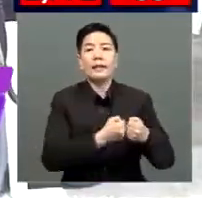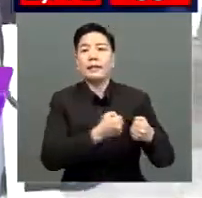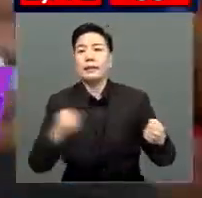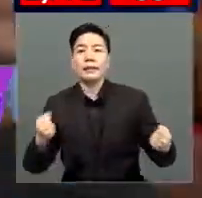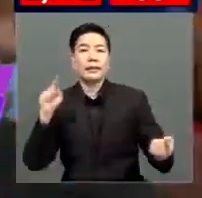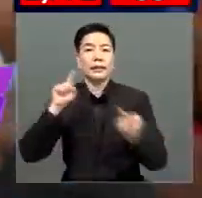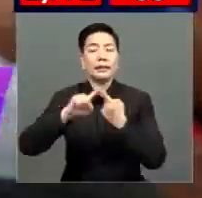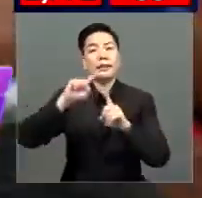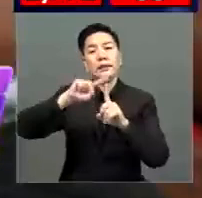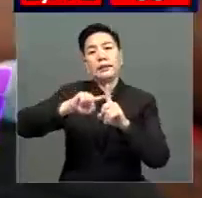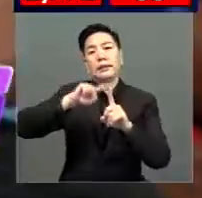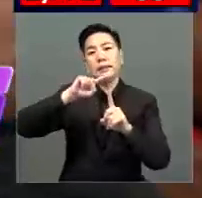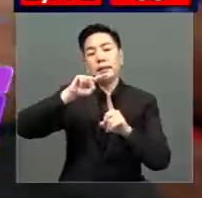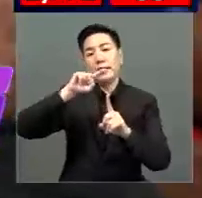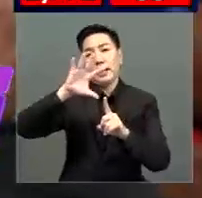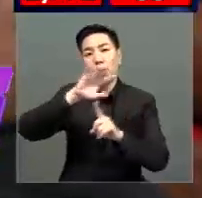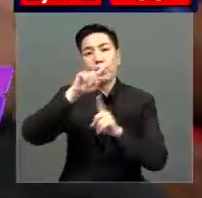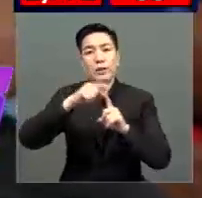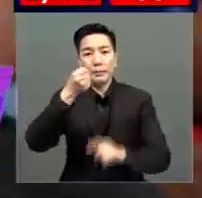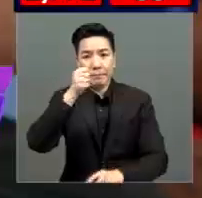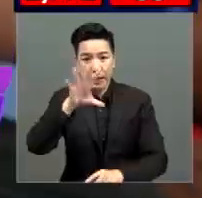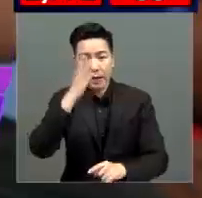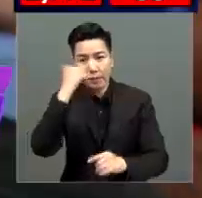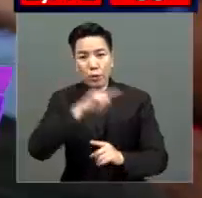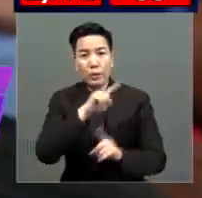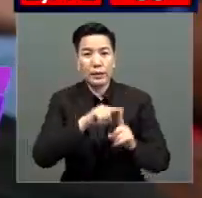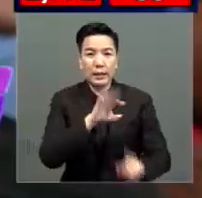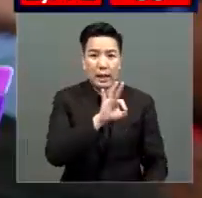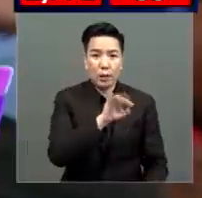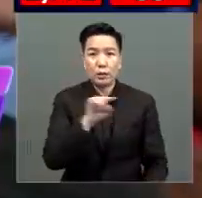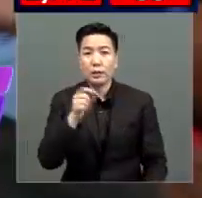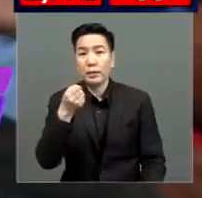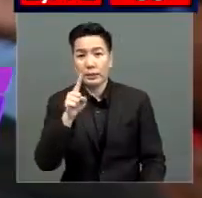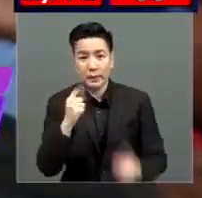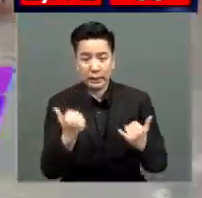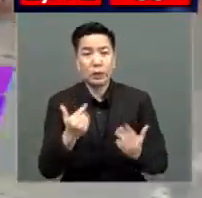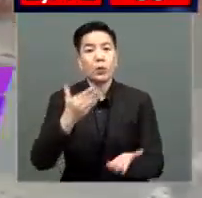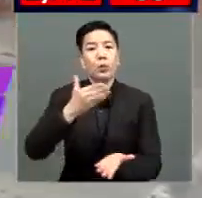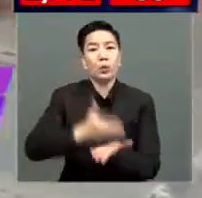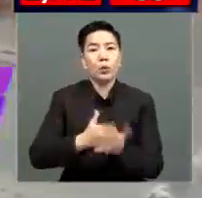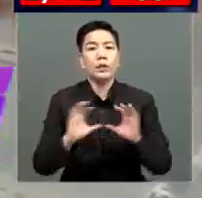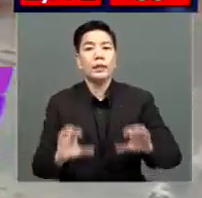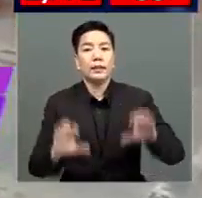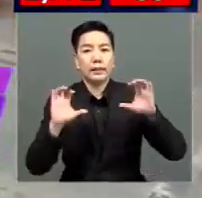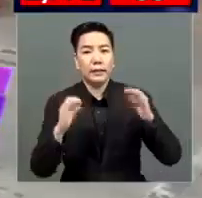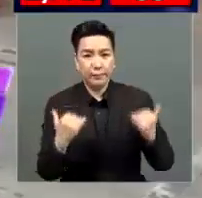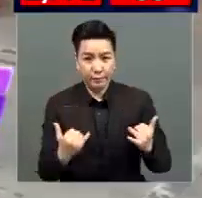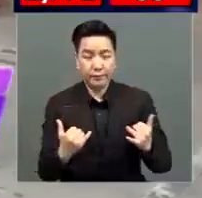แสนคนภายในสัปดาห์นี้ส่วนการรับเปิดรับเรื่องร้องทุกข์ที่กลุ่มจะสัมพันธ์ที่คุณจะเห็นภาพอยู่ในขณะนี้นะครับจะขยายไปจนถึงวันที่15พฤษภาคม 2560 3นะครับเนื่องจากวันที่ 9ถึง 11พฤษภาคมนั้นเป็นวันหยุดราชการครับส่วนผู้หญิง